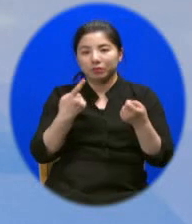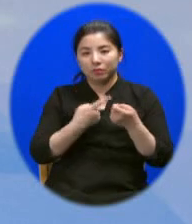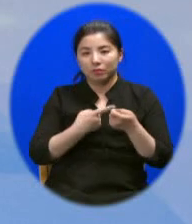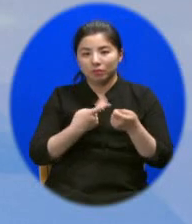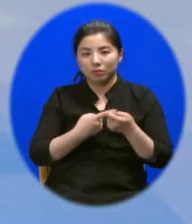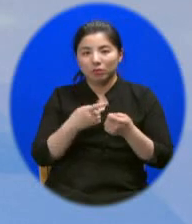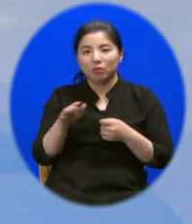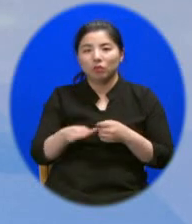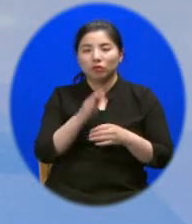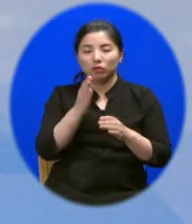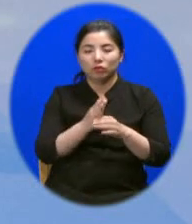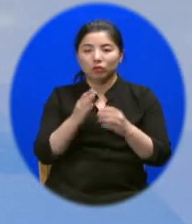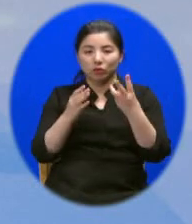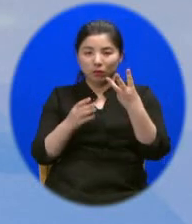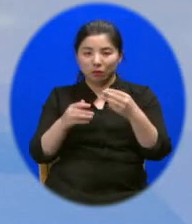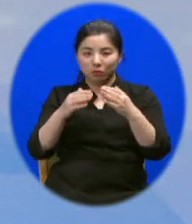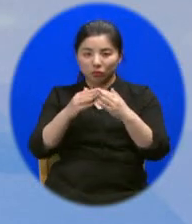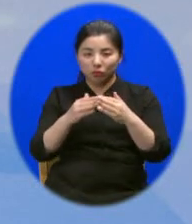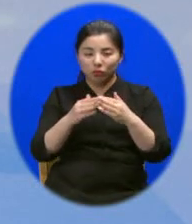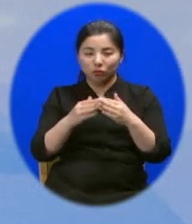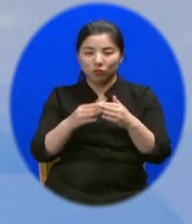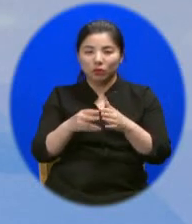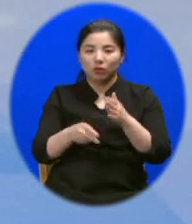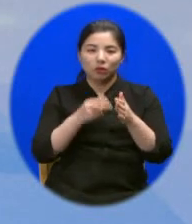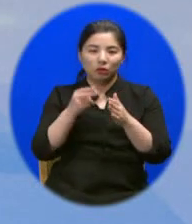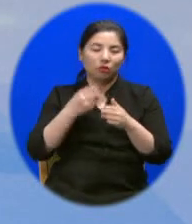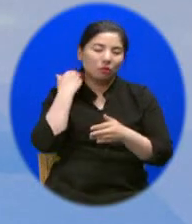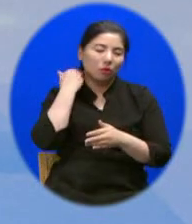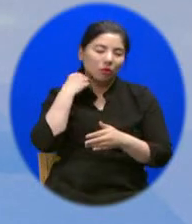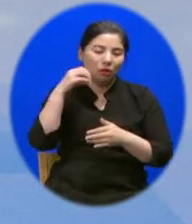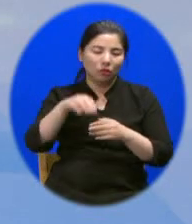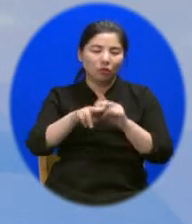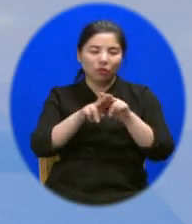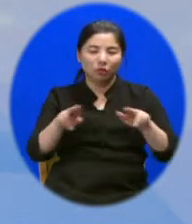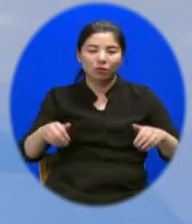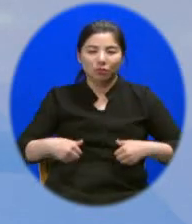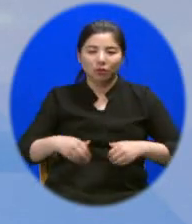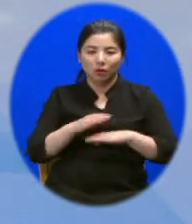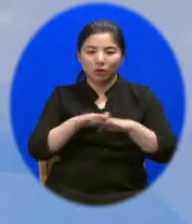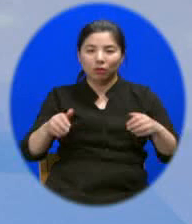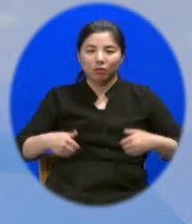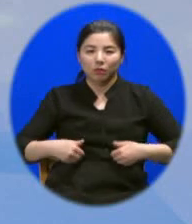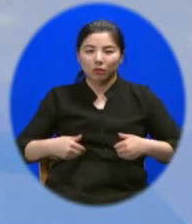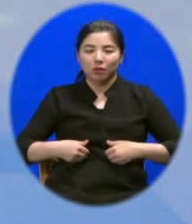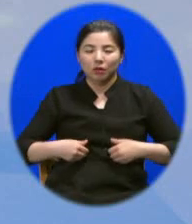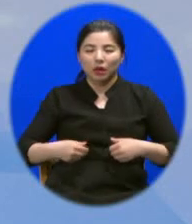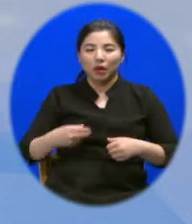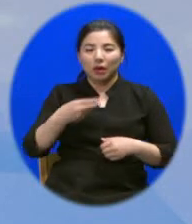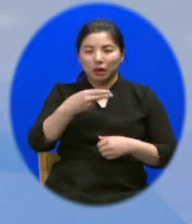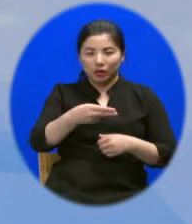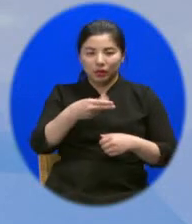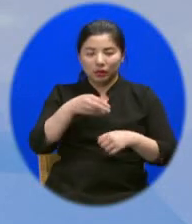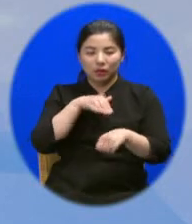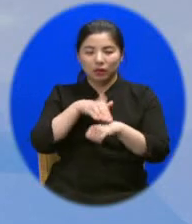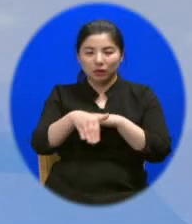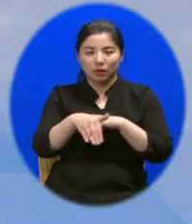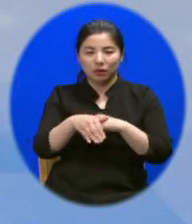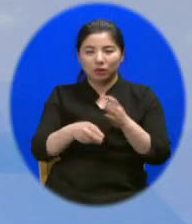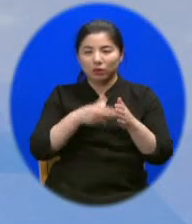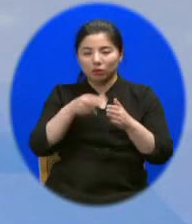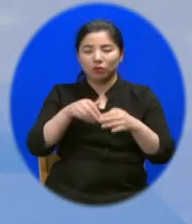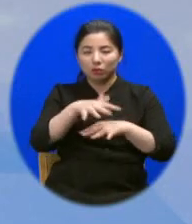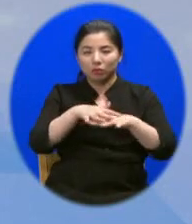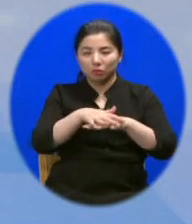우리 중보 3군의 에 철도 사각지대를 해소해 야 된다 이를 위해서 애 치형 철도망을 구축하고자 합니다